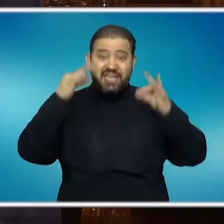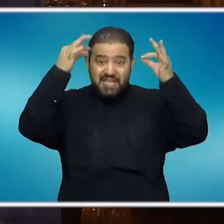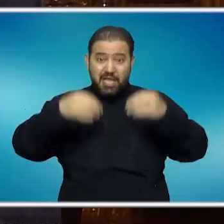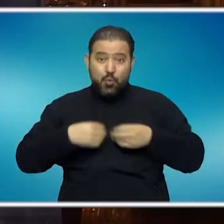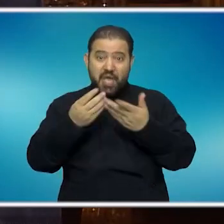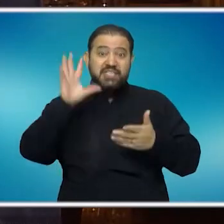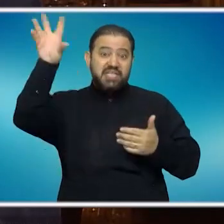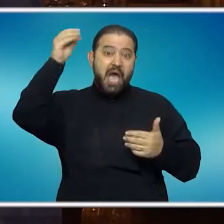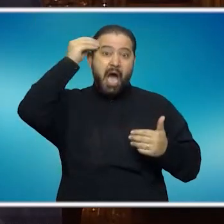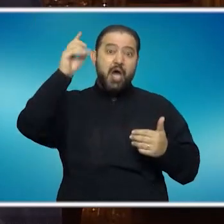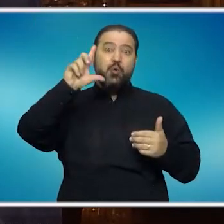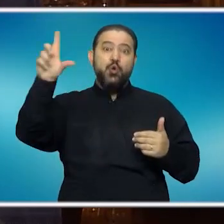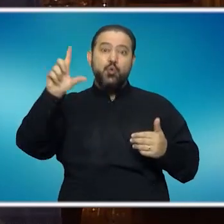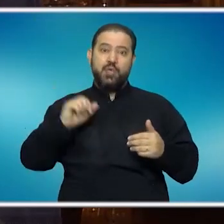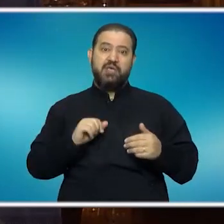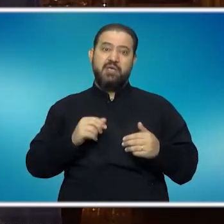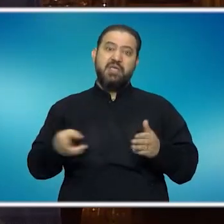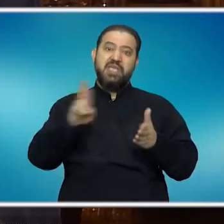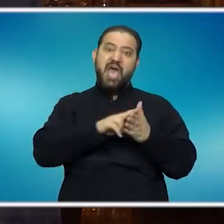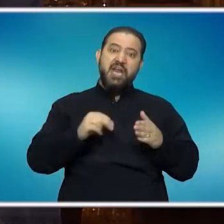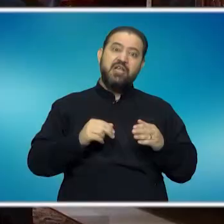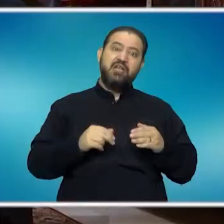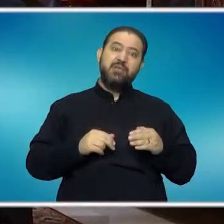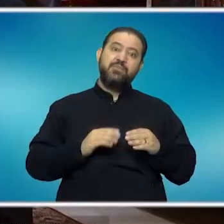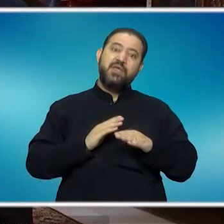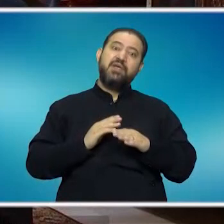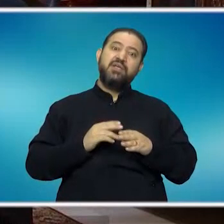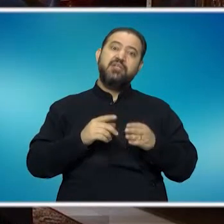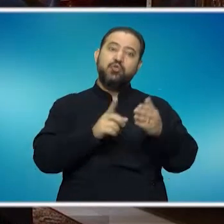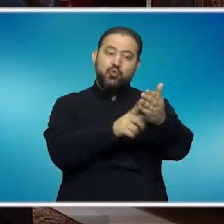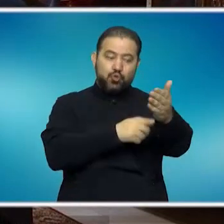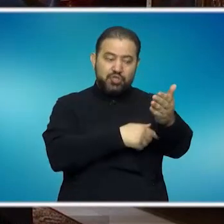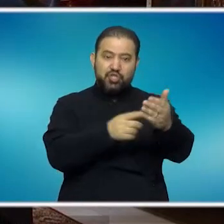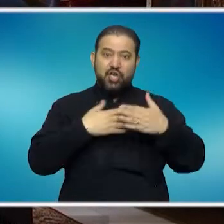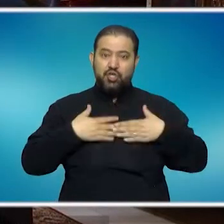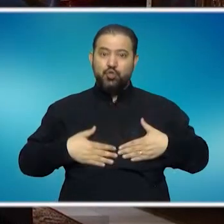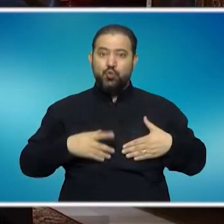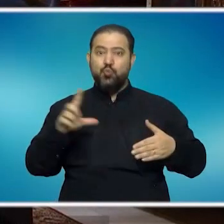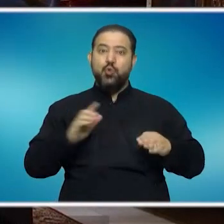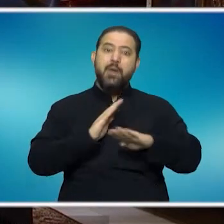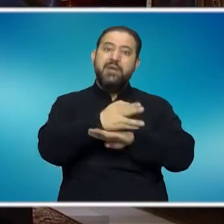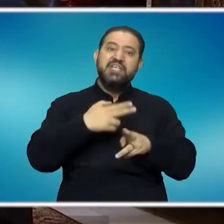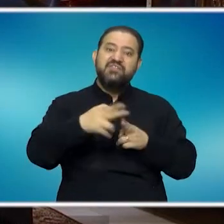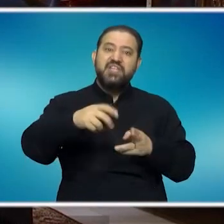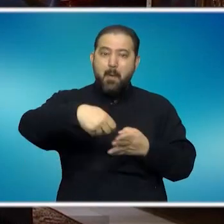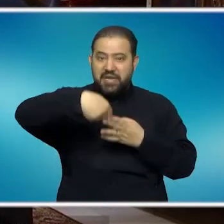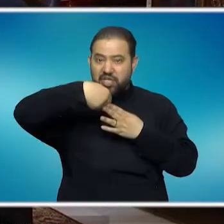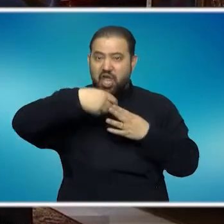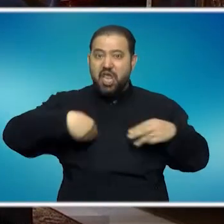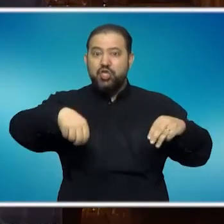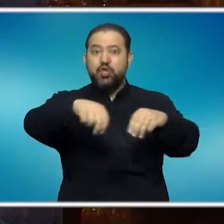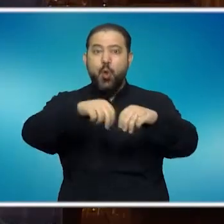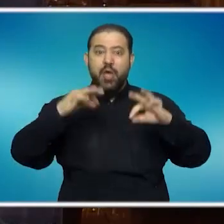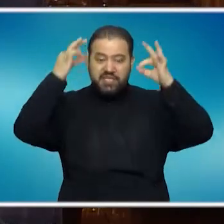Lui, iar în chip culminant prin Sfânta Împărtășanie, însuși trupul și sângele Lui, și noi să-i oferim ceva. De